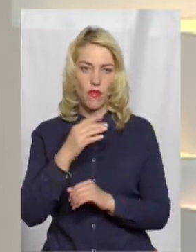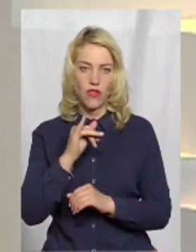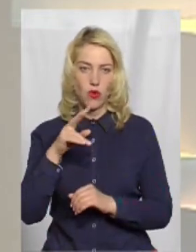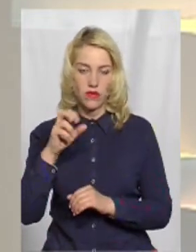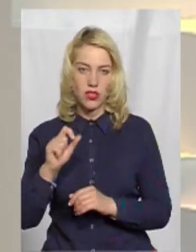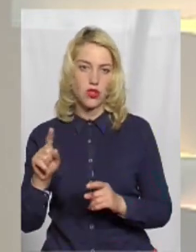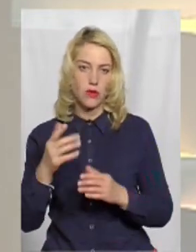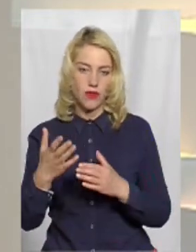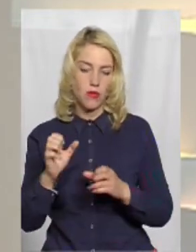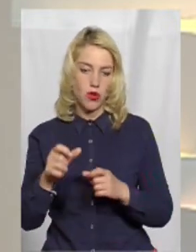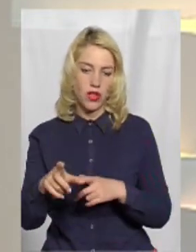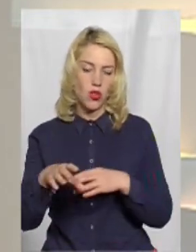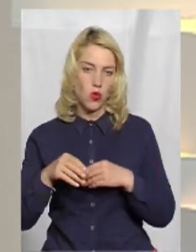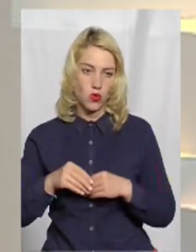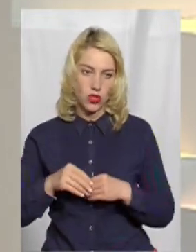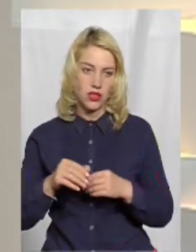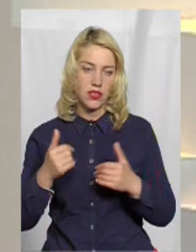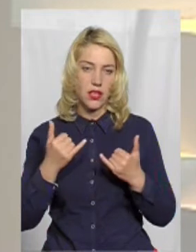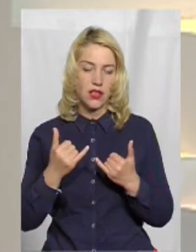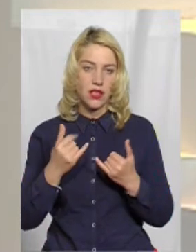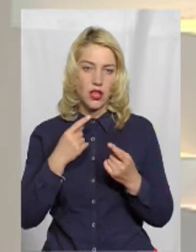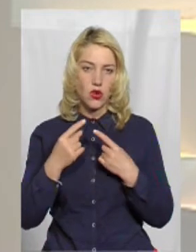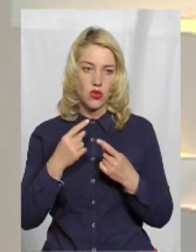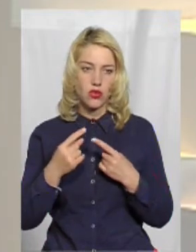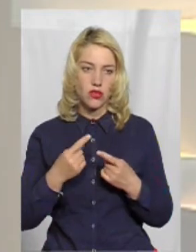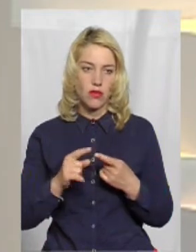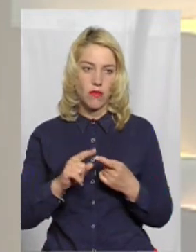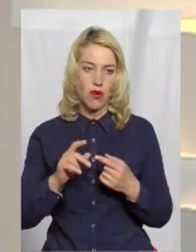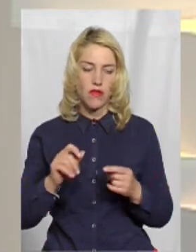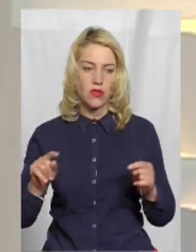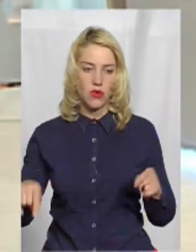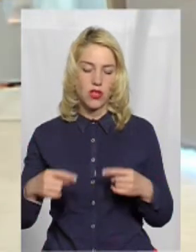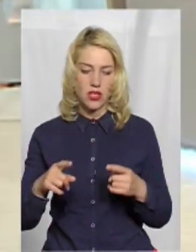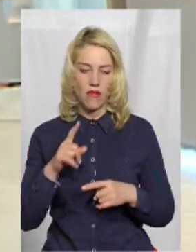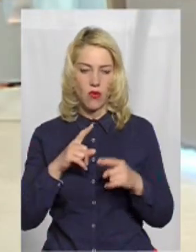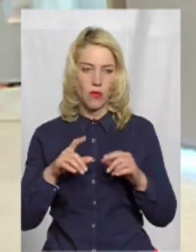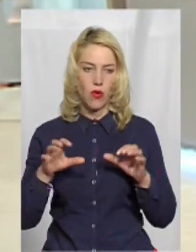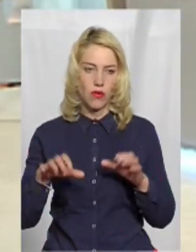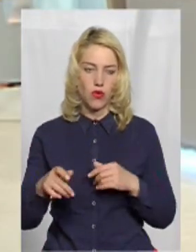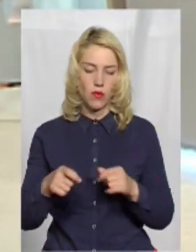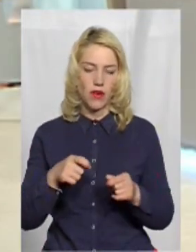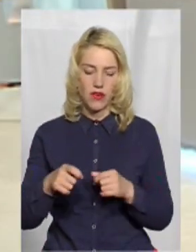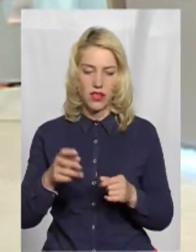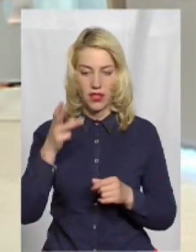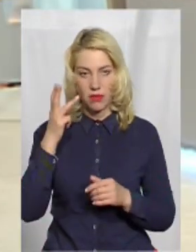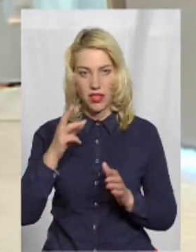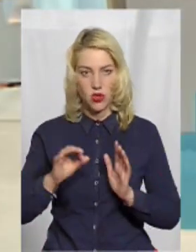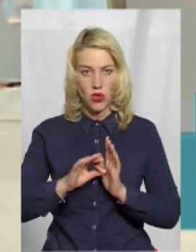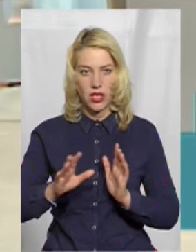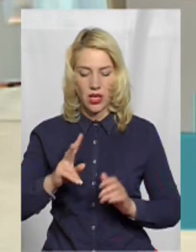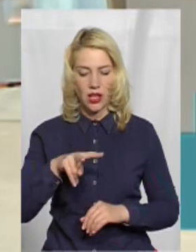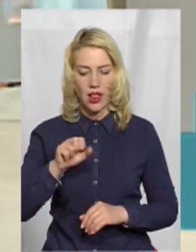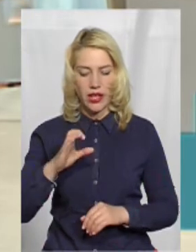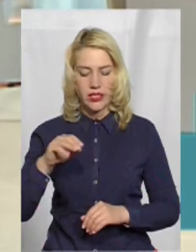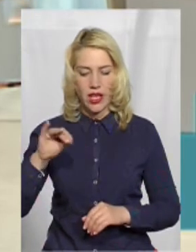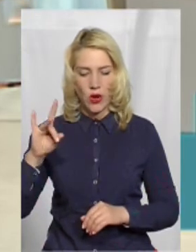ви могли долучатись. Нині розмова з організаторами форуму, головою управління Хмельницького енергетичного кластеру